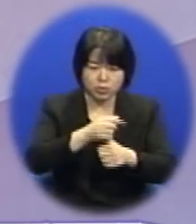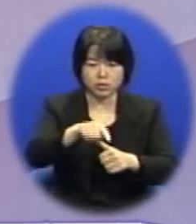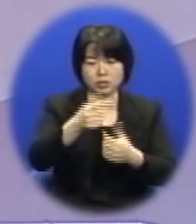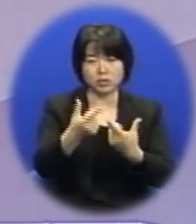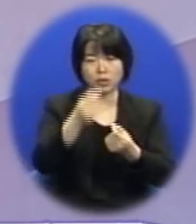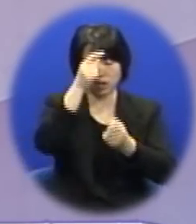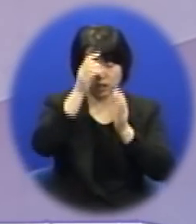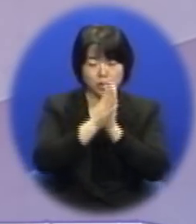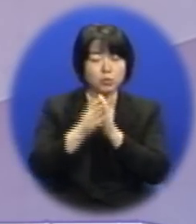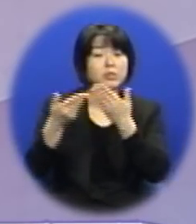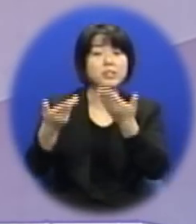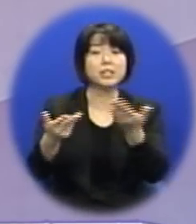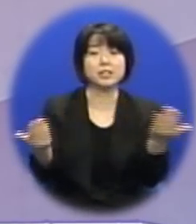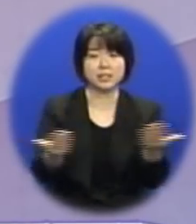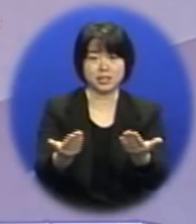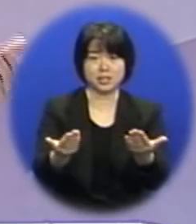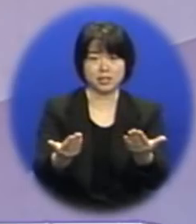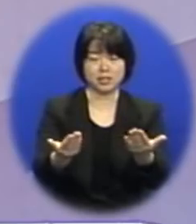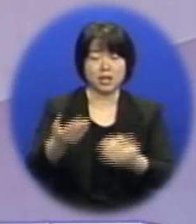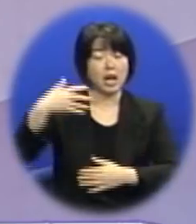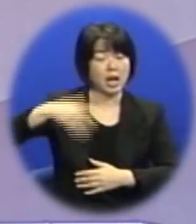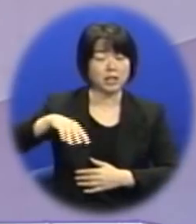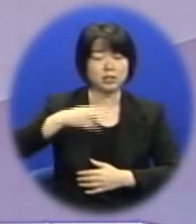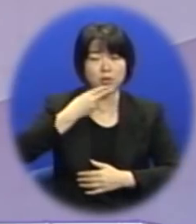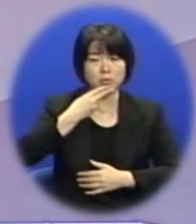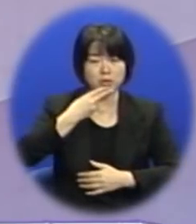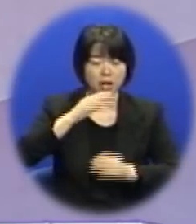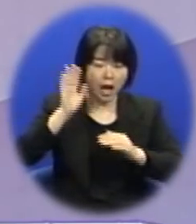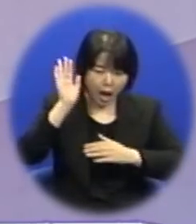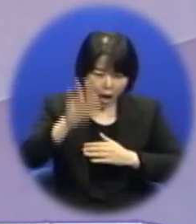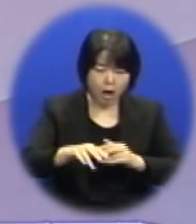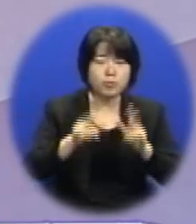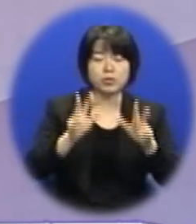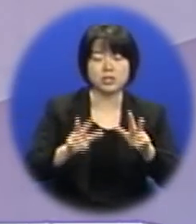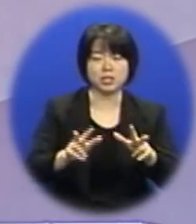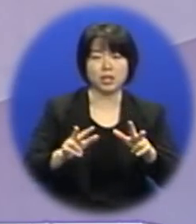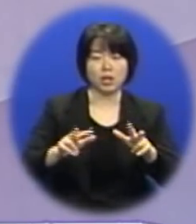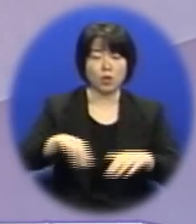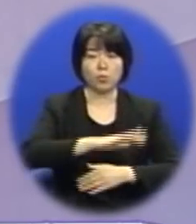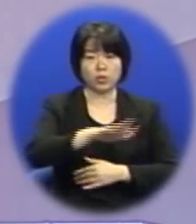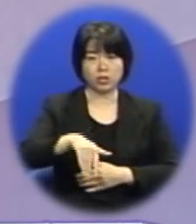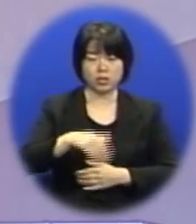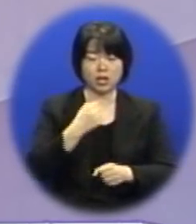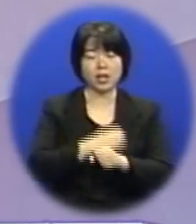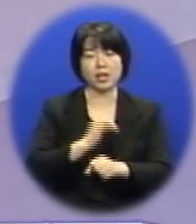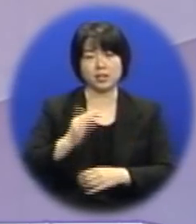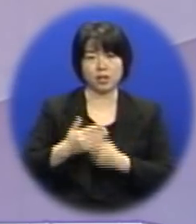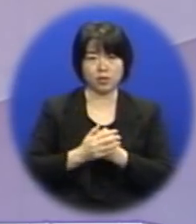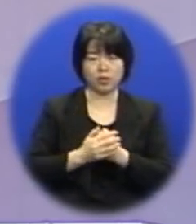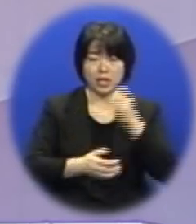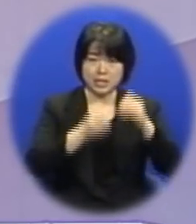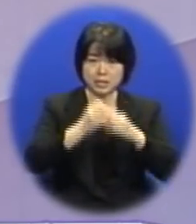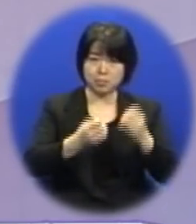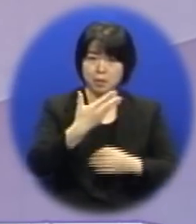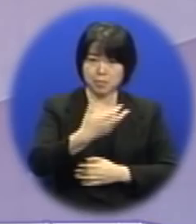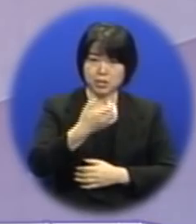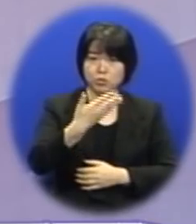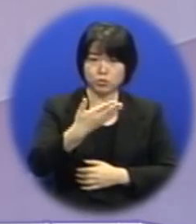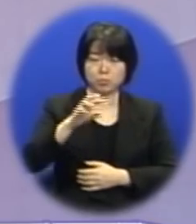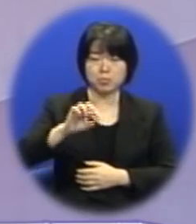기도하는. 이제 정말 그렇게 하셔야. 시편 89편은 우리에게 그렇게 도전하고